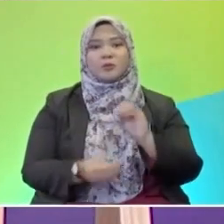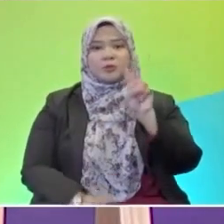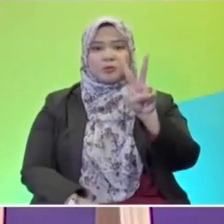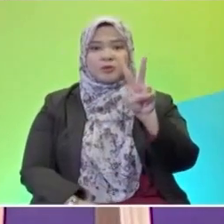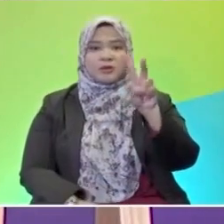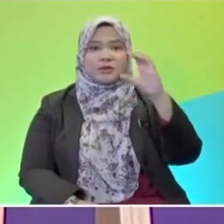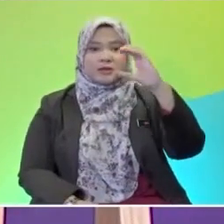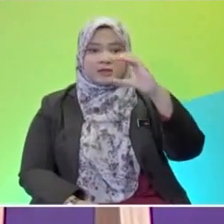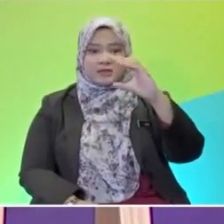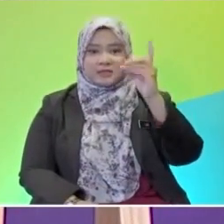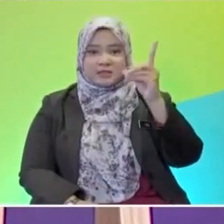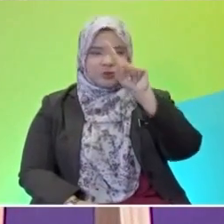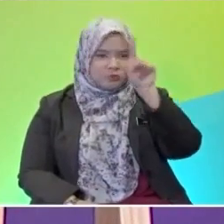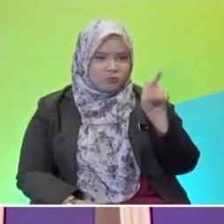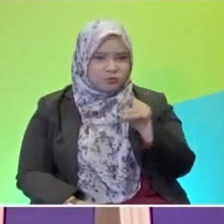cahaya